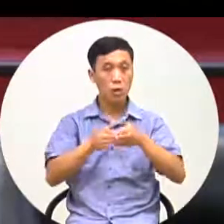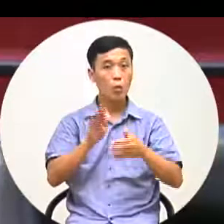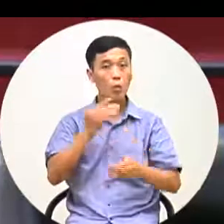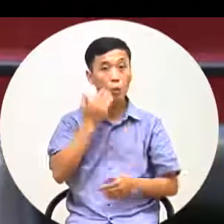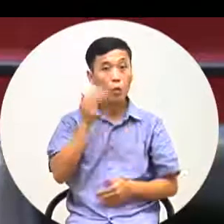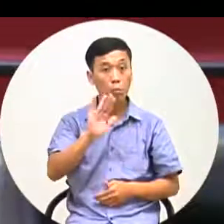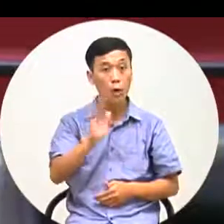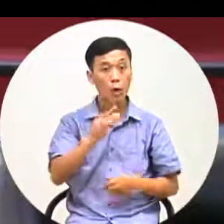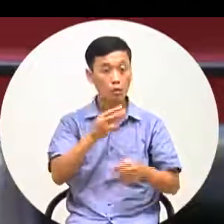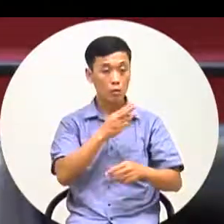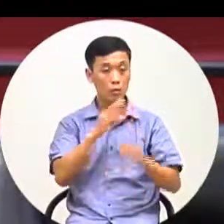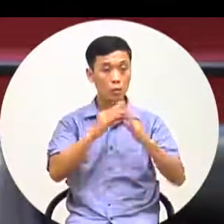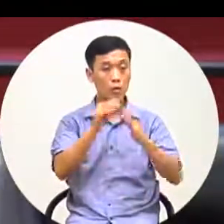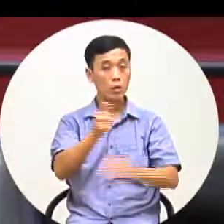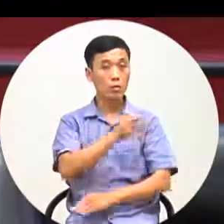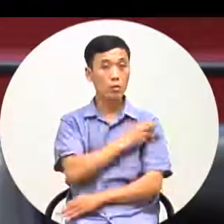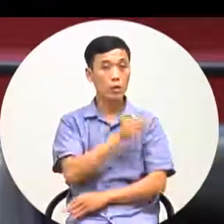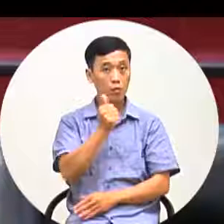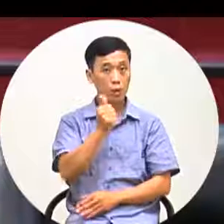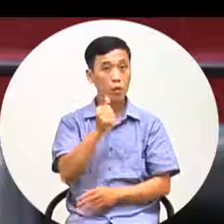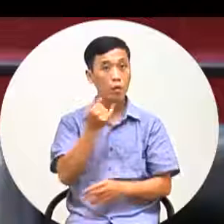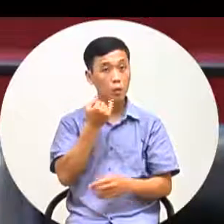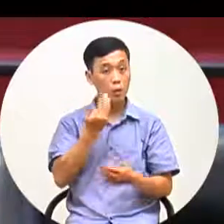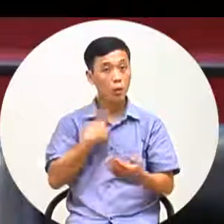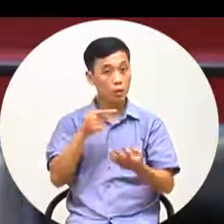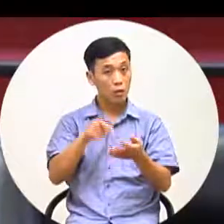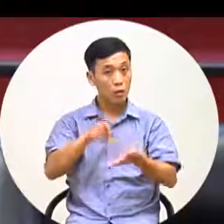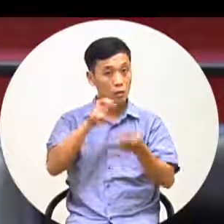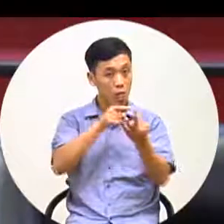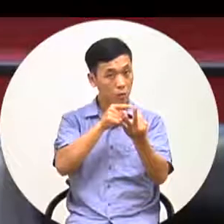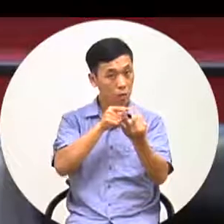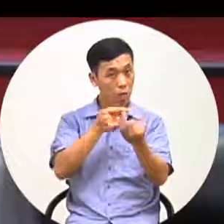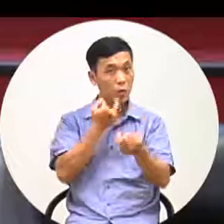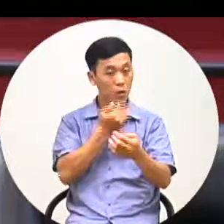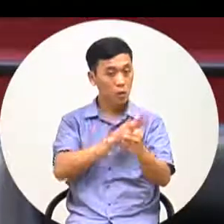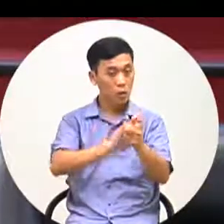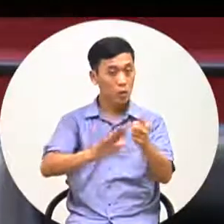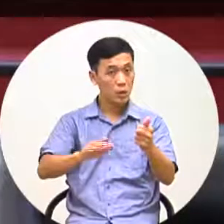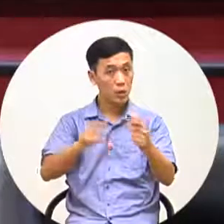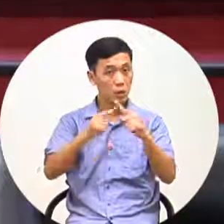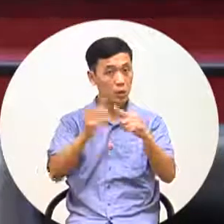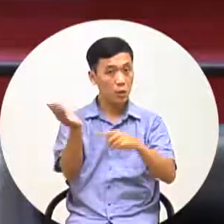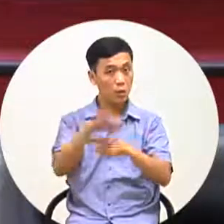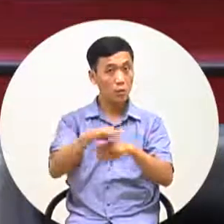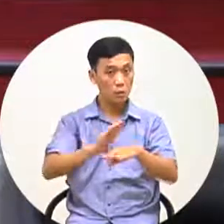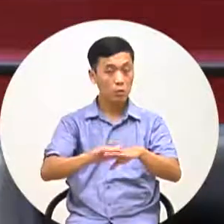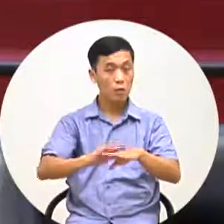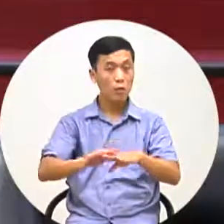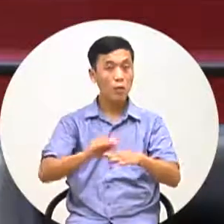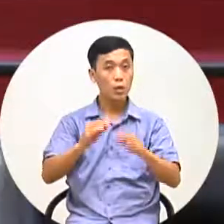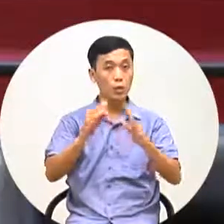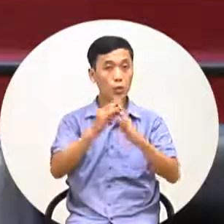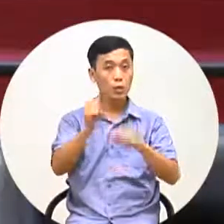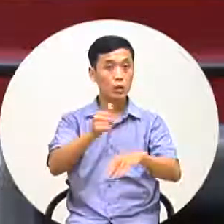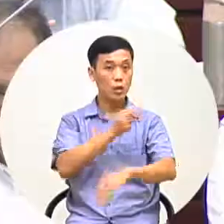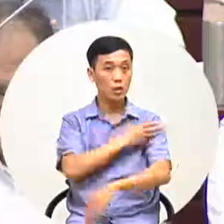就会有人命，啊，会发生，啊，请赵局长能不能答复一下。 赵局长请答复。